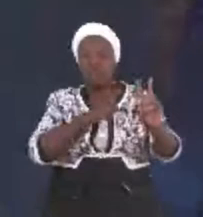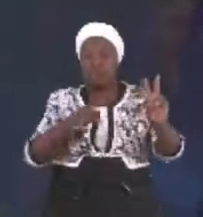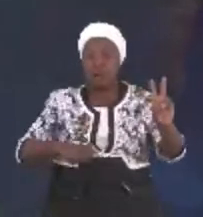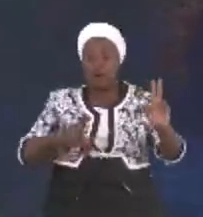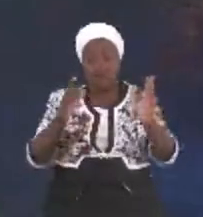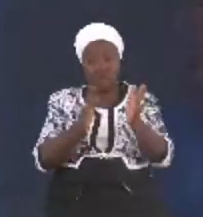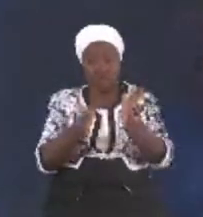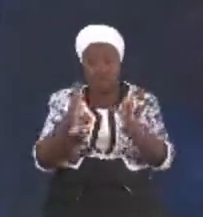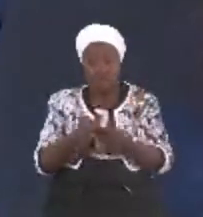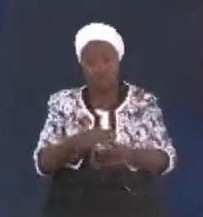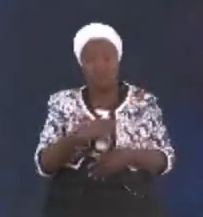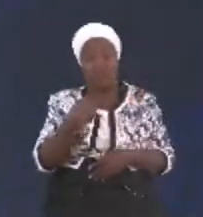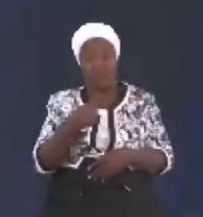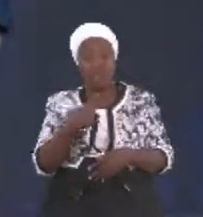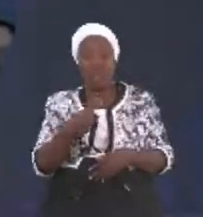lui dit,